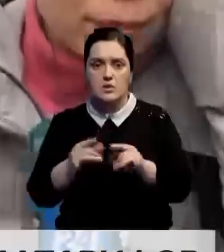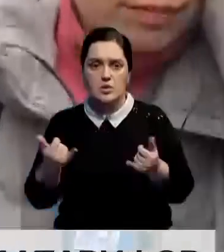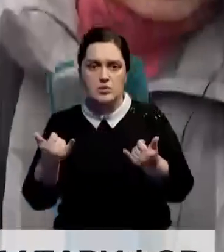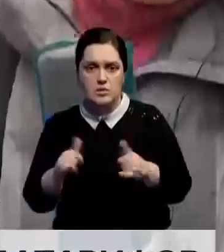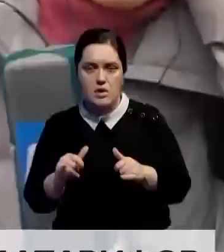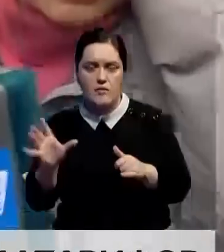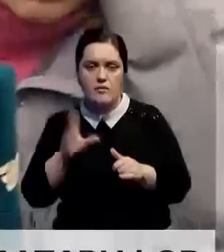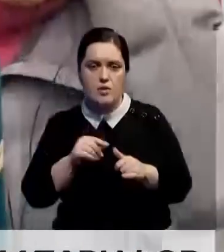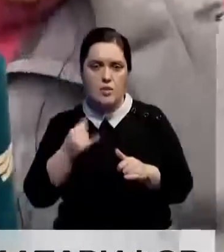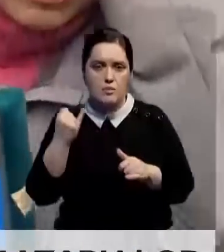на самом деле все плохо?